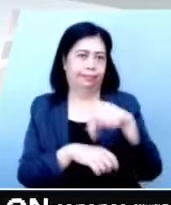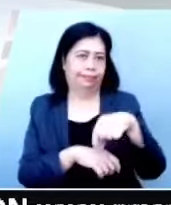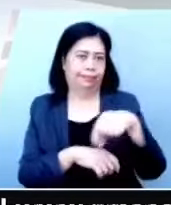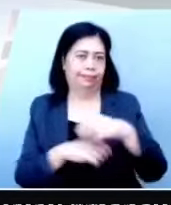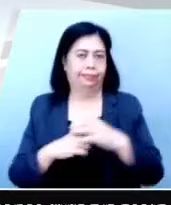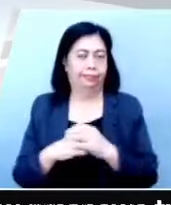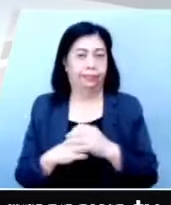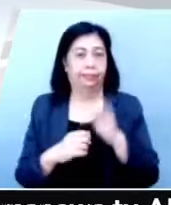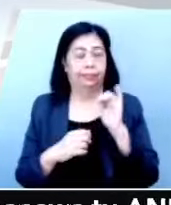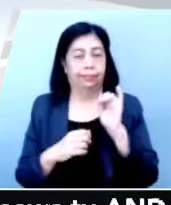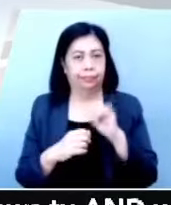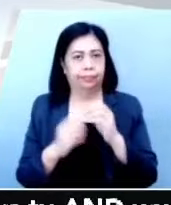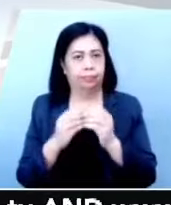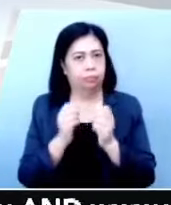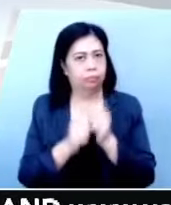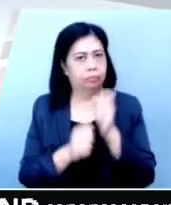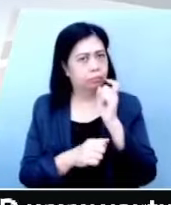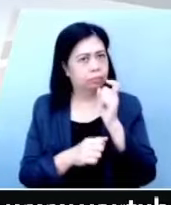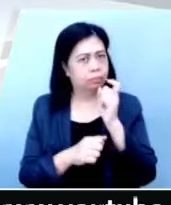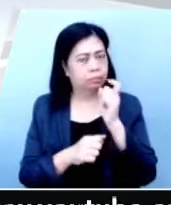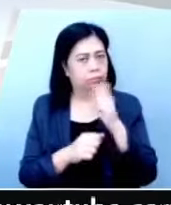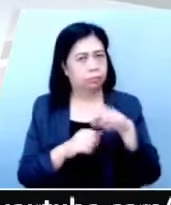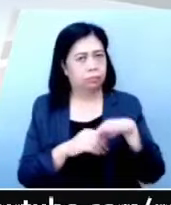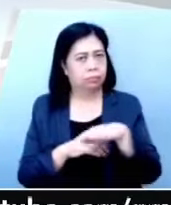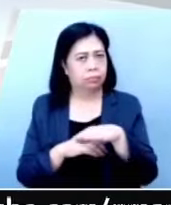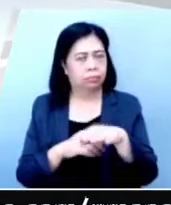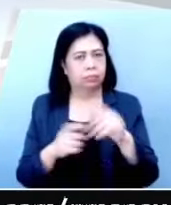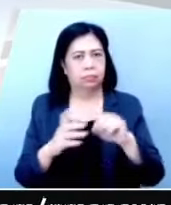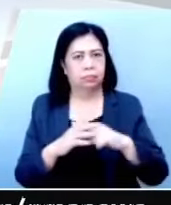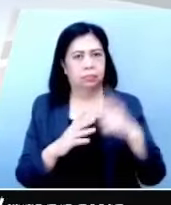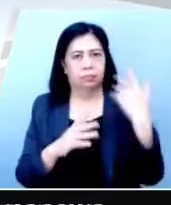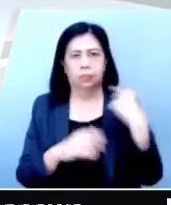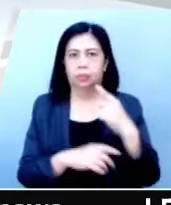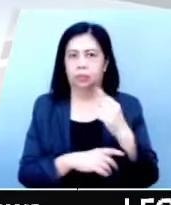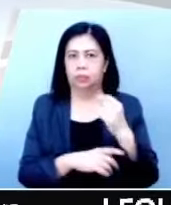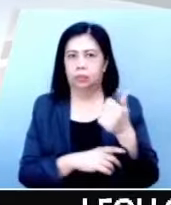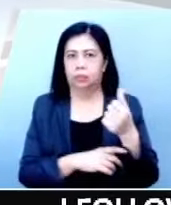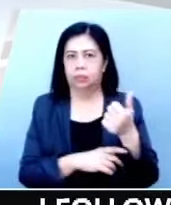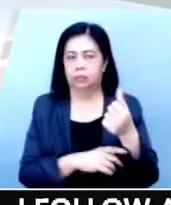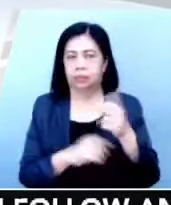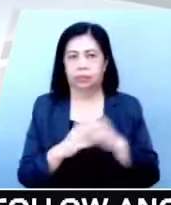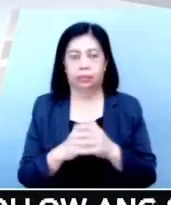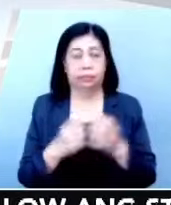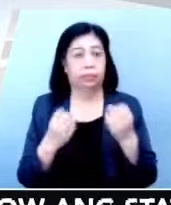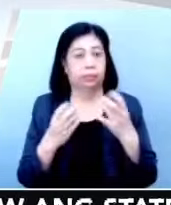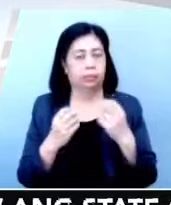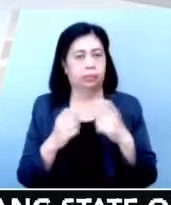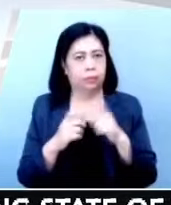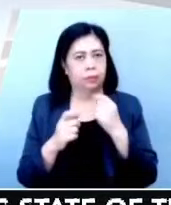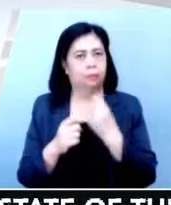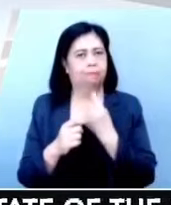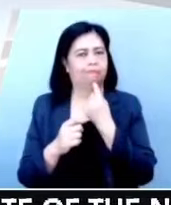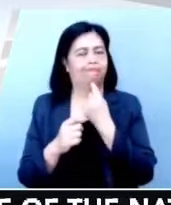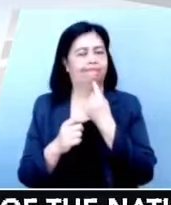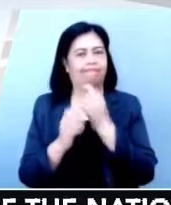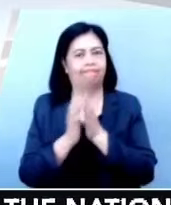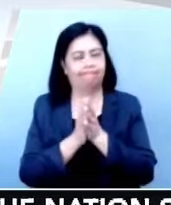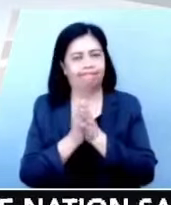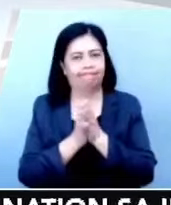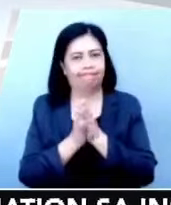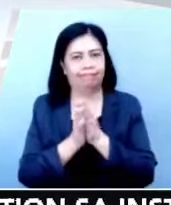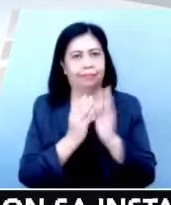ang pinakamabilis na traslasyon simula noong taong 2010. Marami rin ang tila nasabik sa muling pagbabalik ng